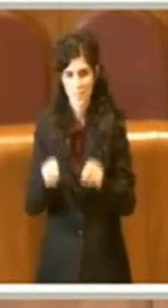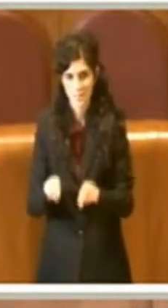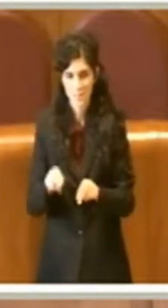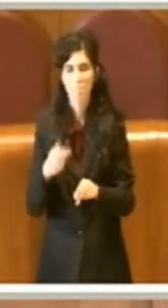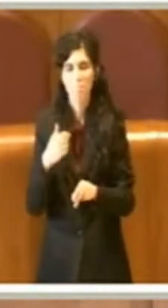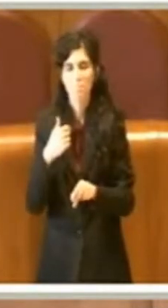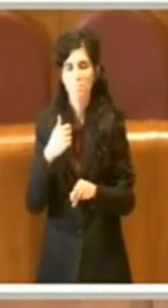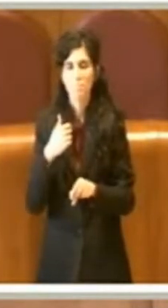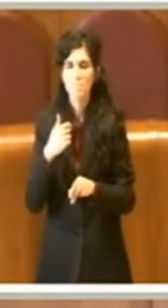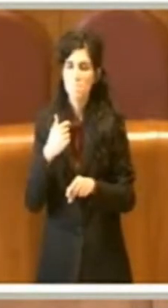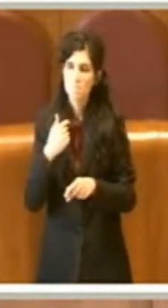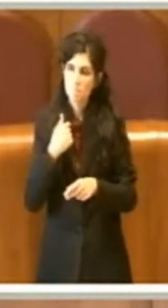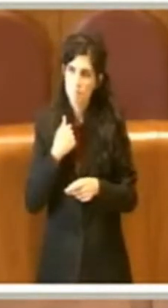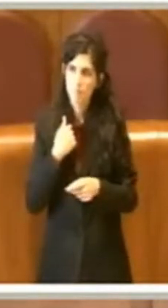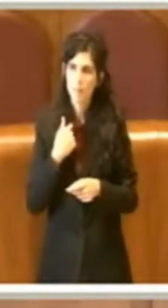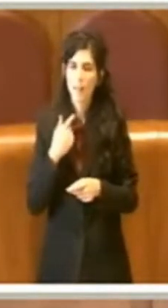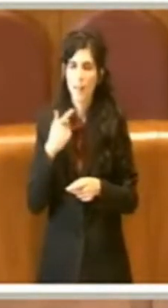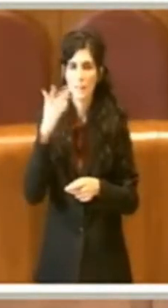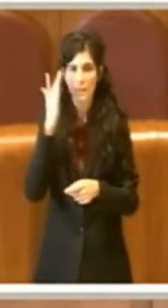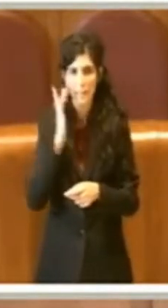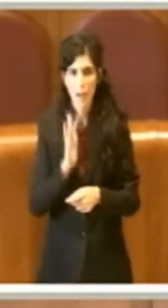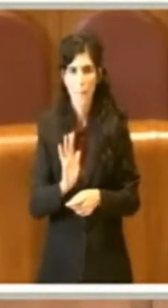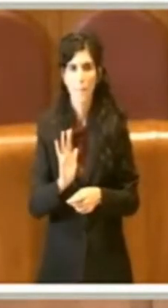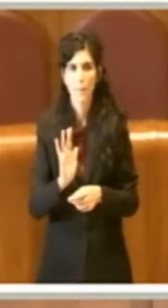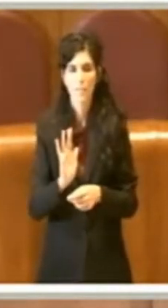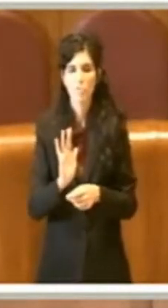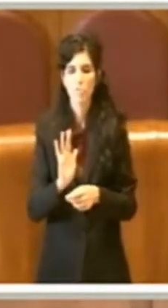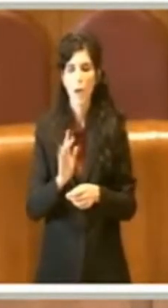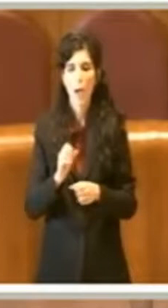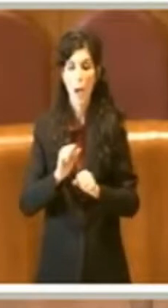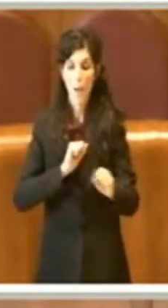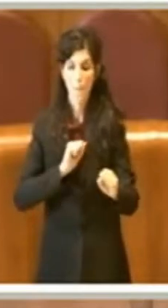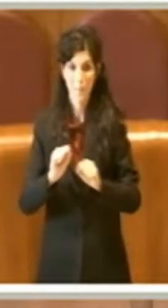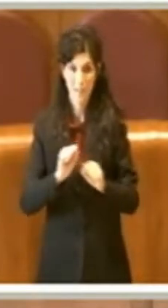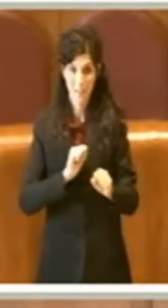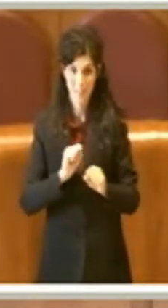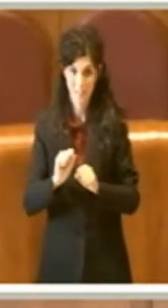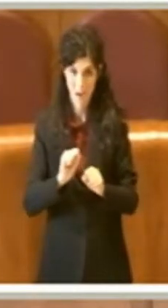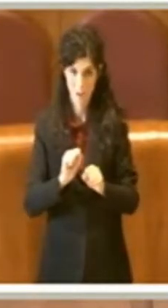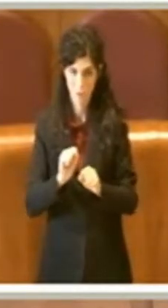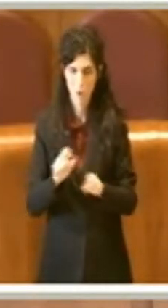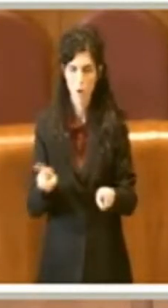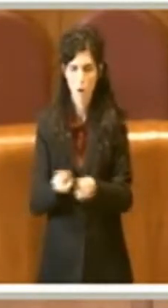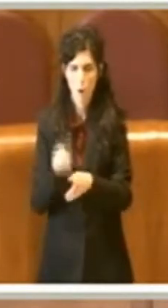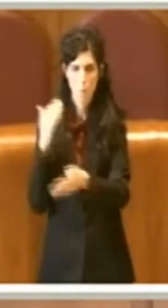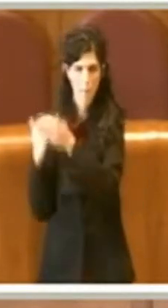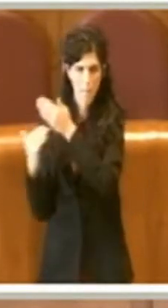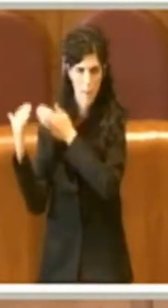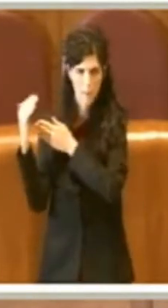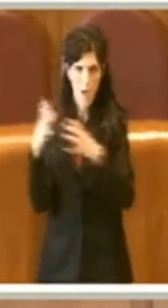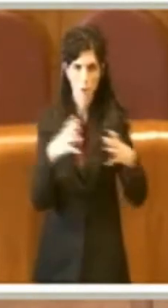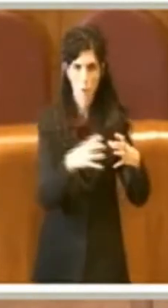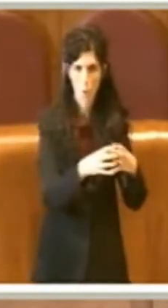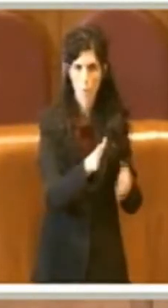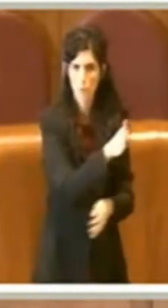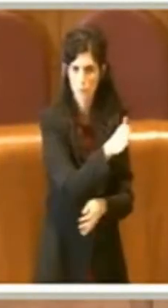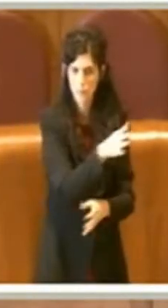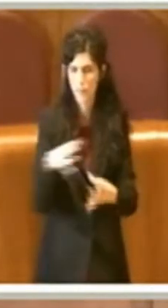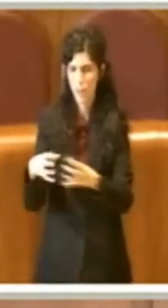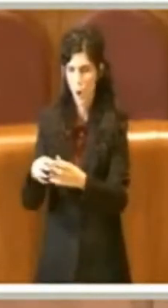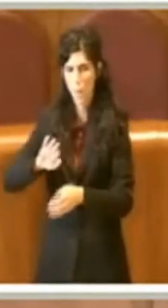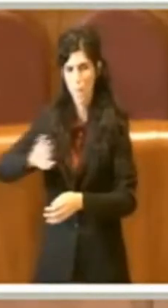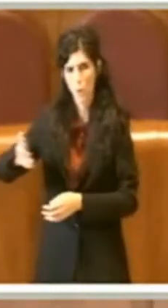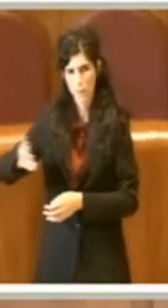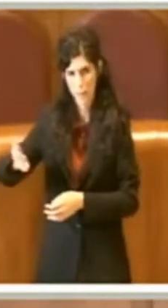molto sarebbe stato molto più semplice se questa amministrazione come abbiano in passato sia la destra che la sinistra avesse optato per